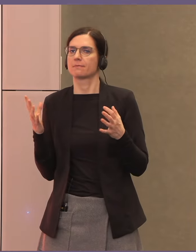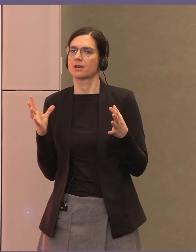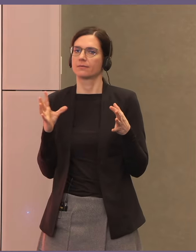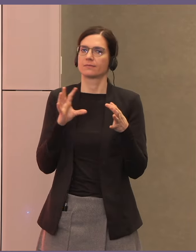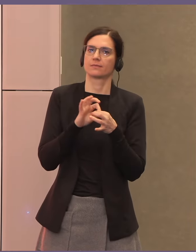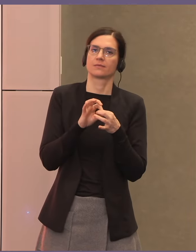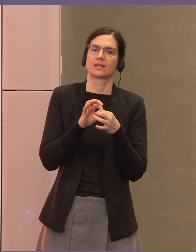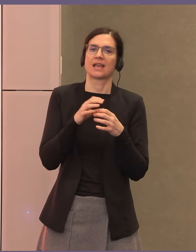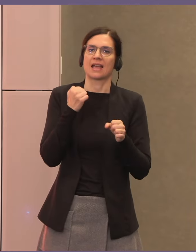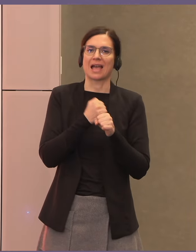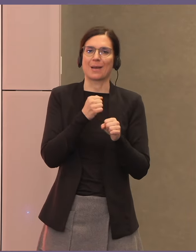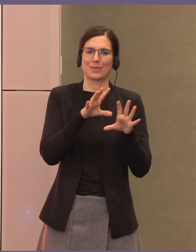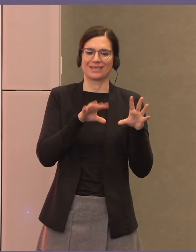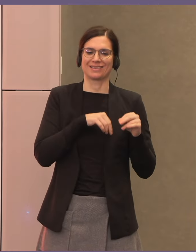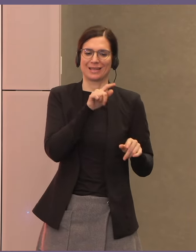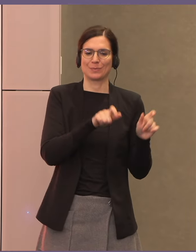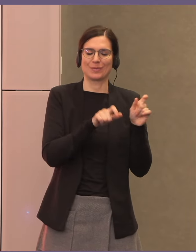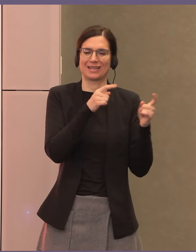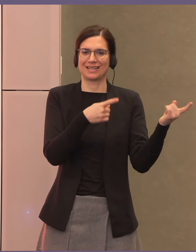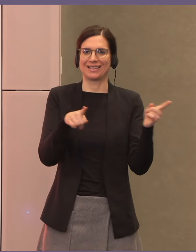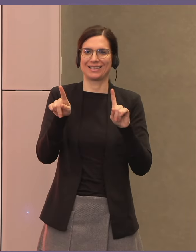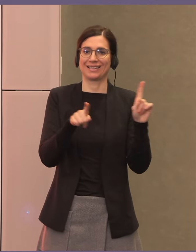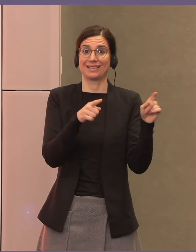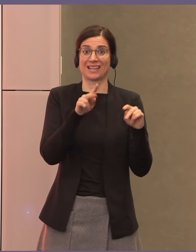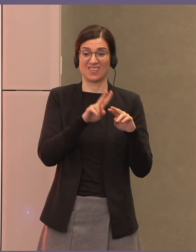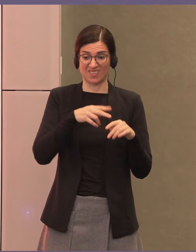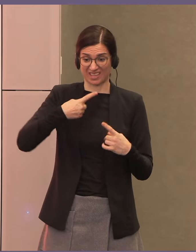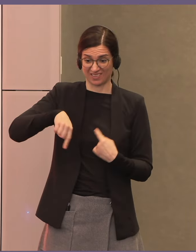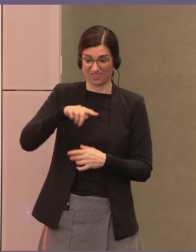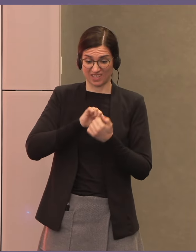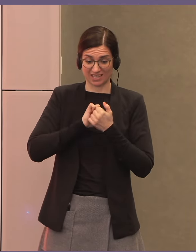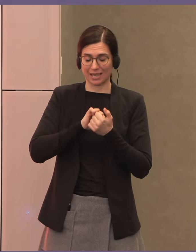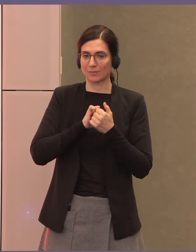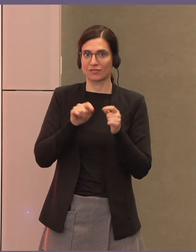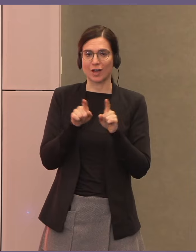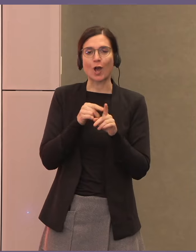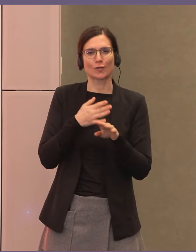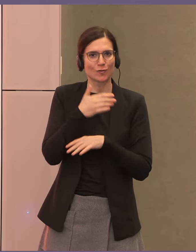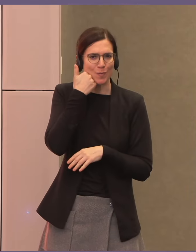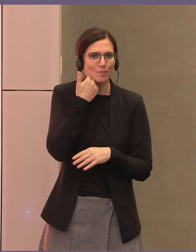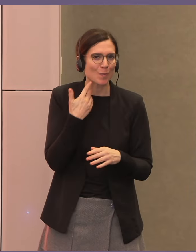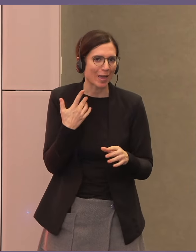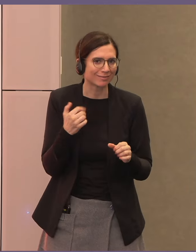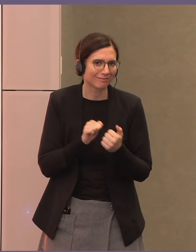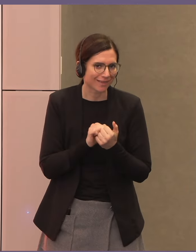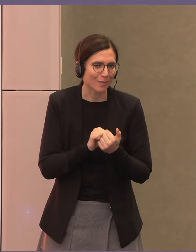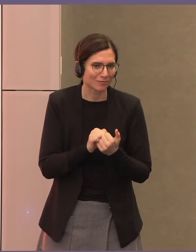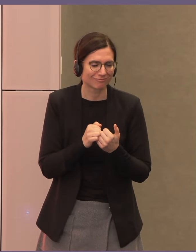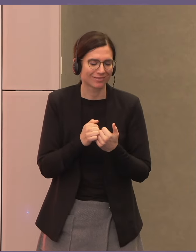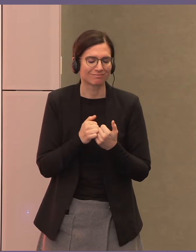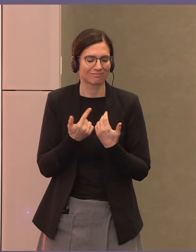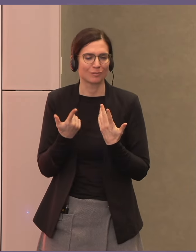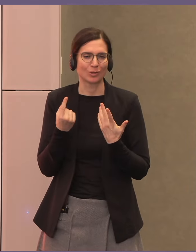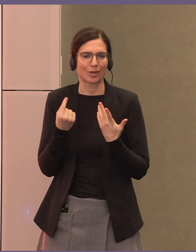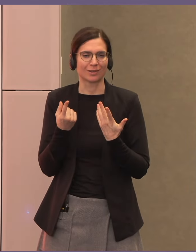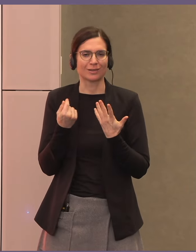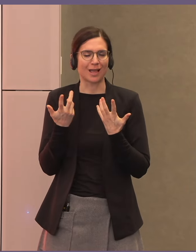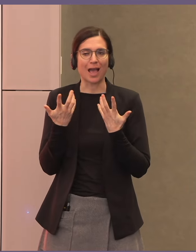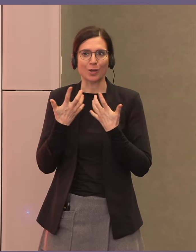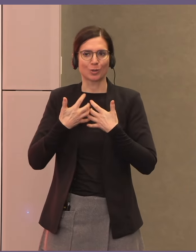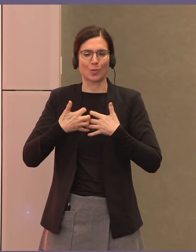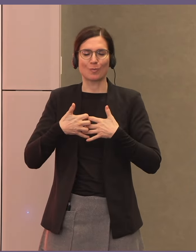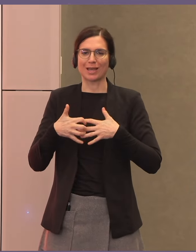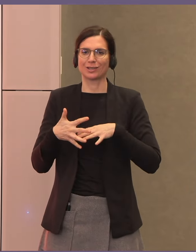traditionellen ArbeiterInnen Lied wenn wir kämpfen dann kämpfen wir auch für den Mann auch Hand in Hand natürlich mit